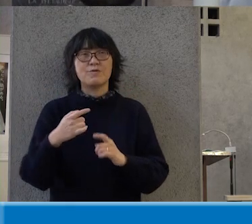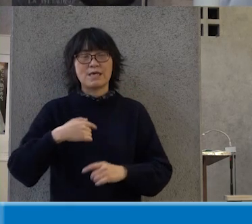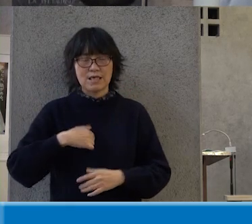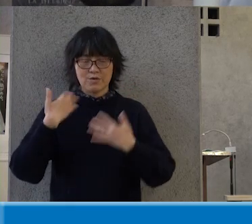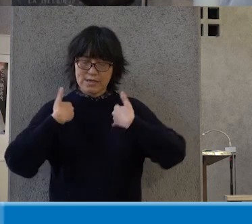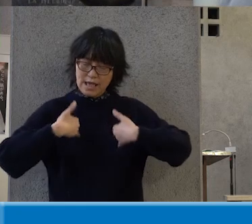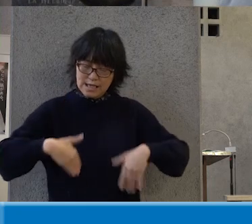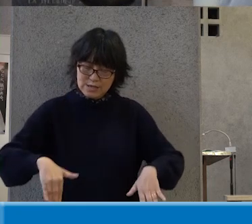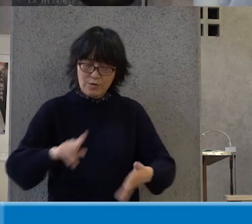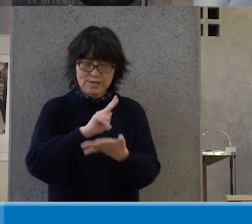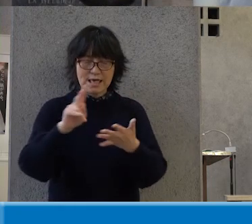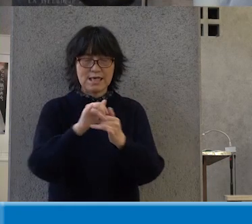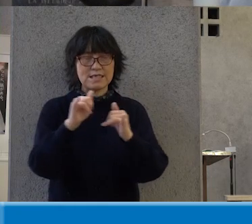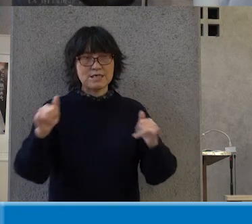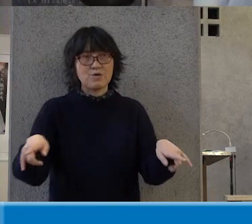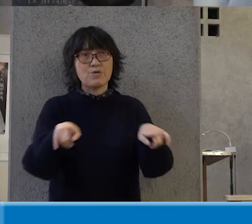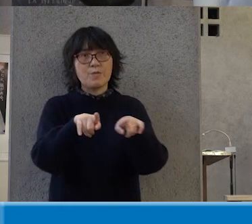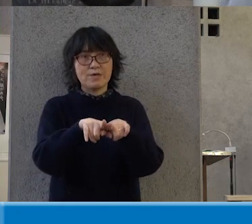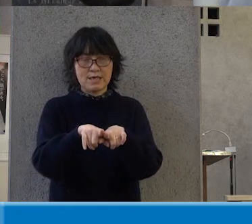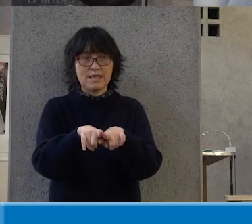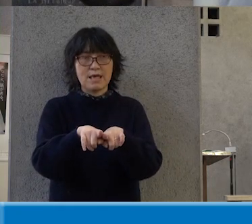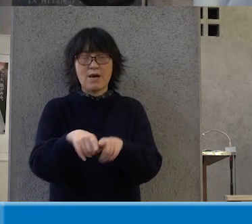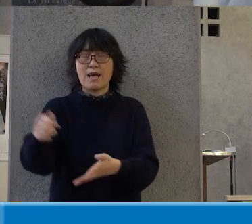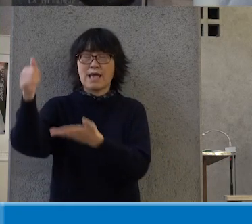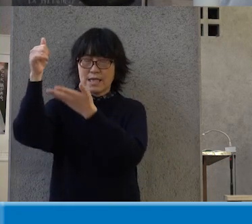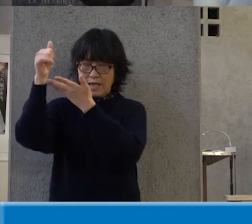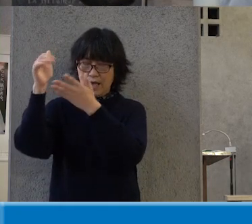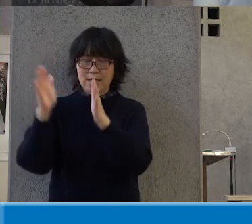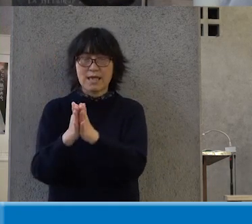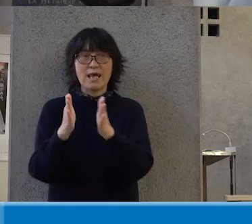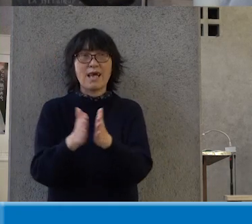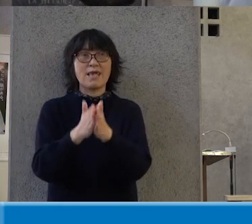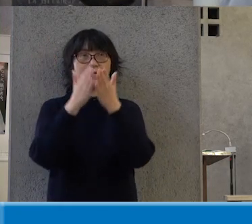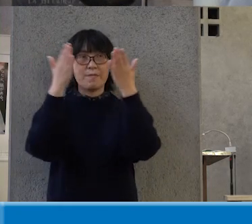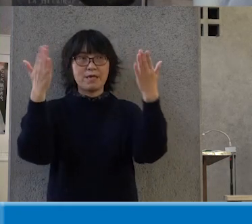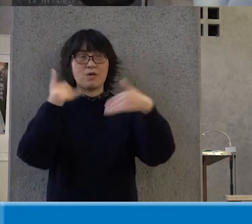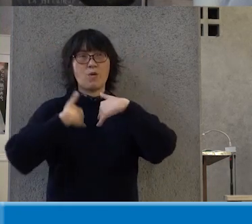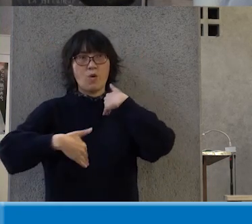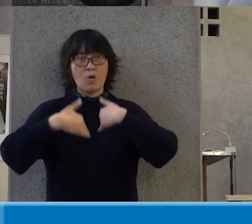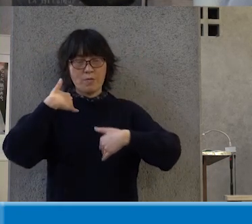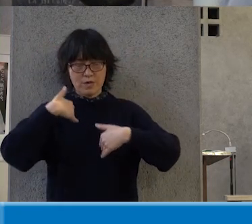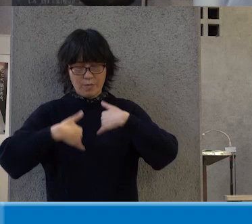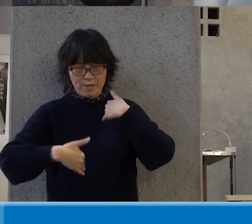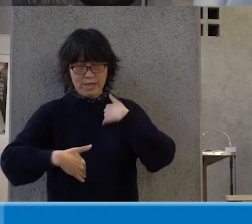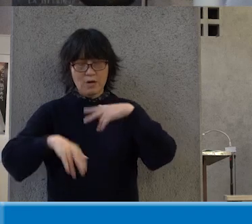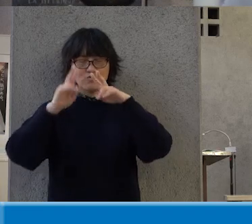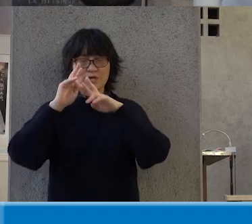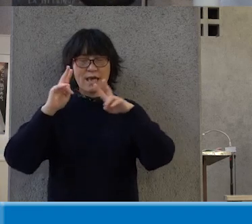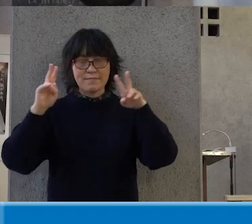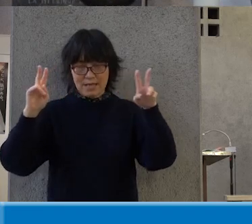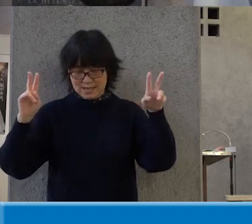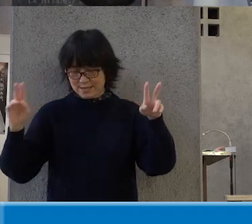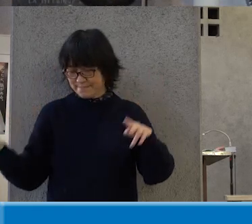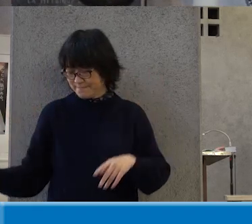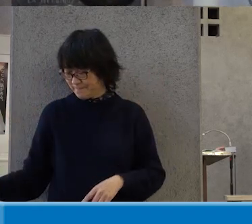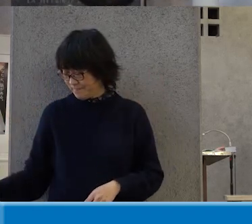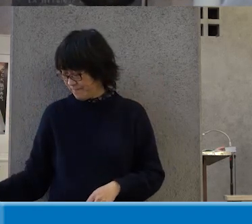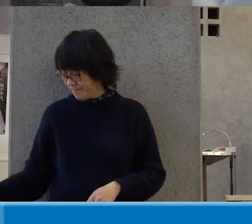天使と聖人とともにあなたを讃え喜びを持って歌います。